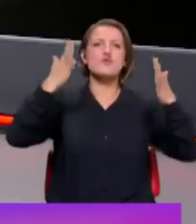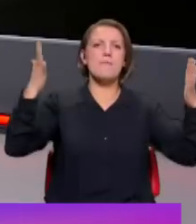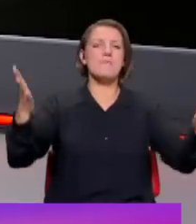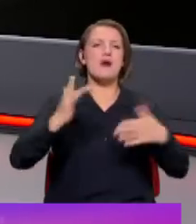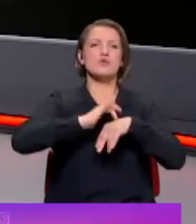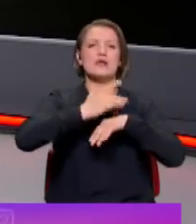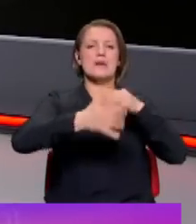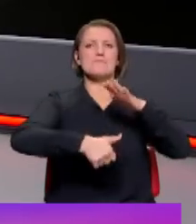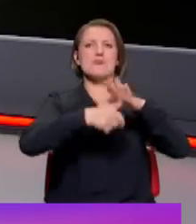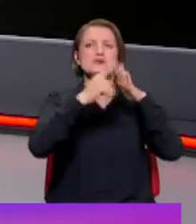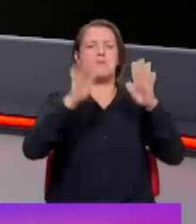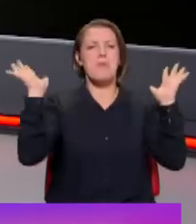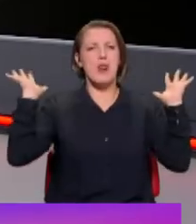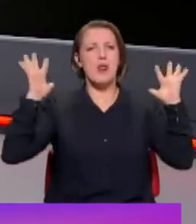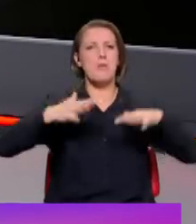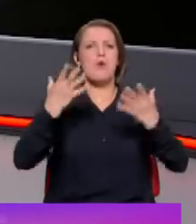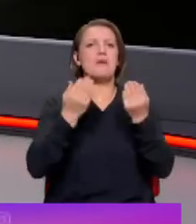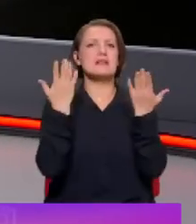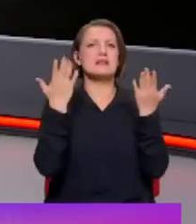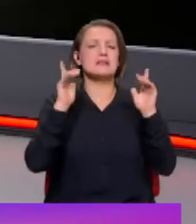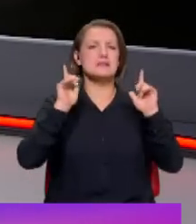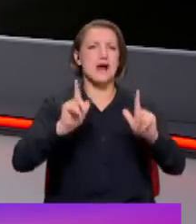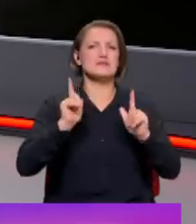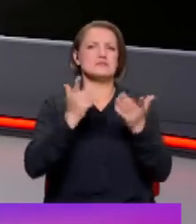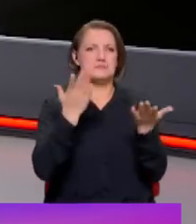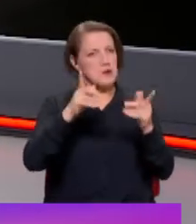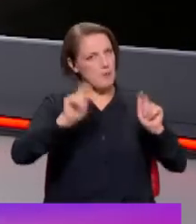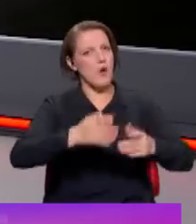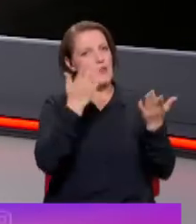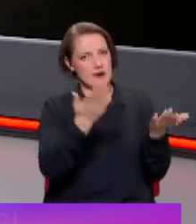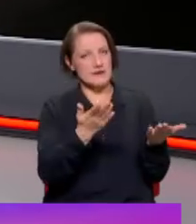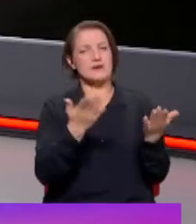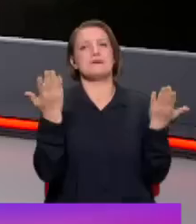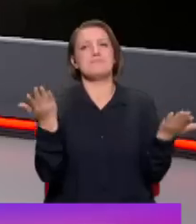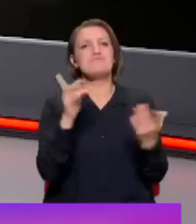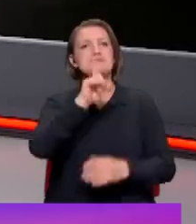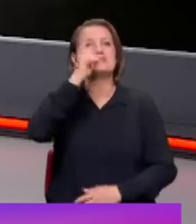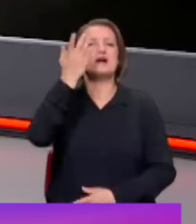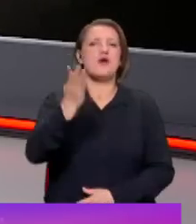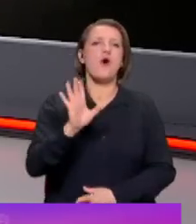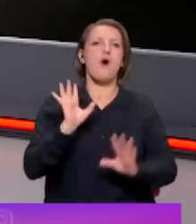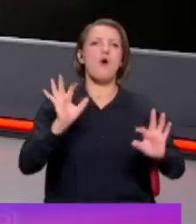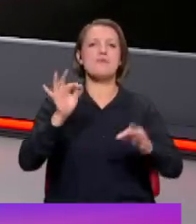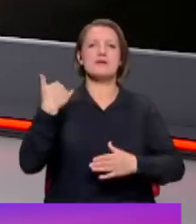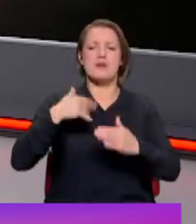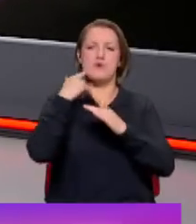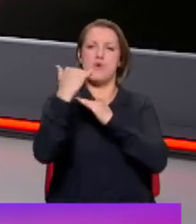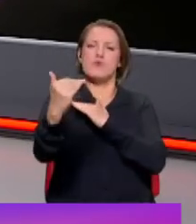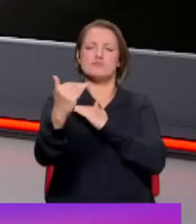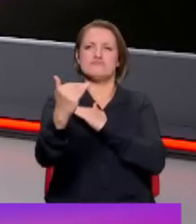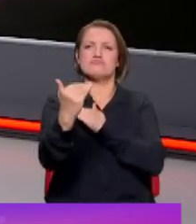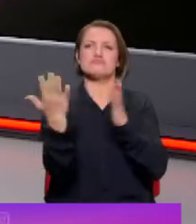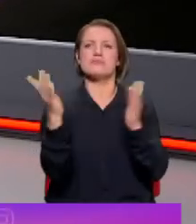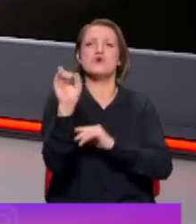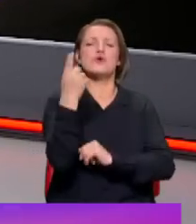başkentlerinde sokakları çınlatmak mıyor da değiller aslına bakarsanız Sadece öyle bir kamuoyu oluşturmaları gerekiyor